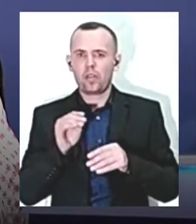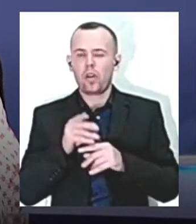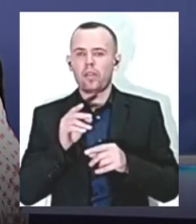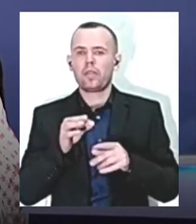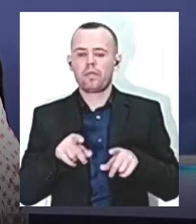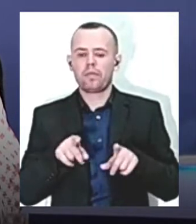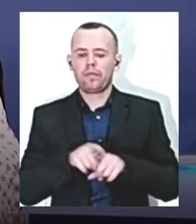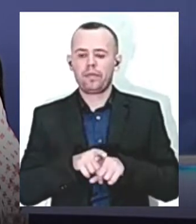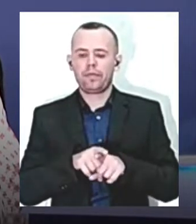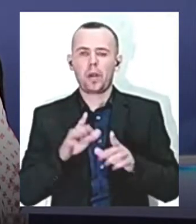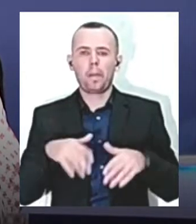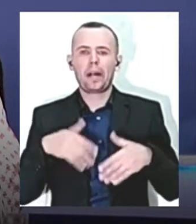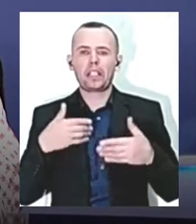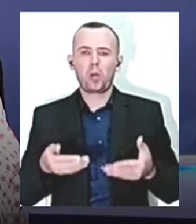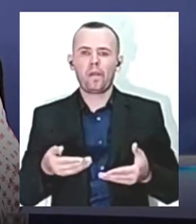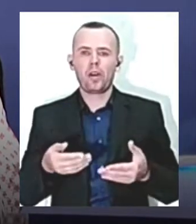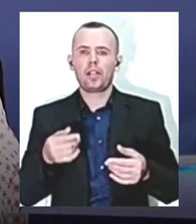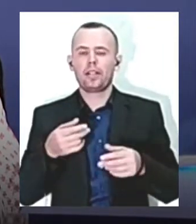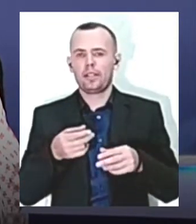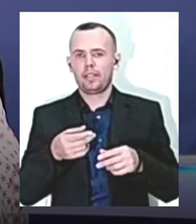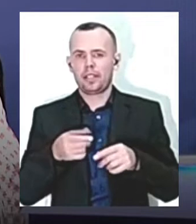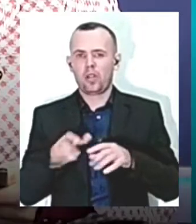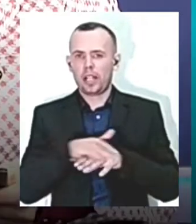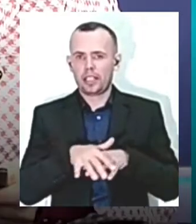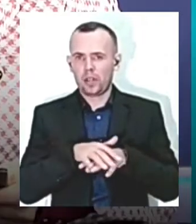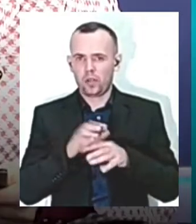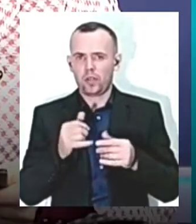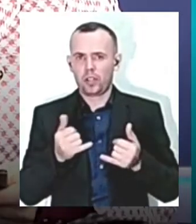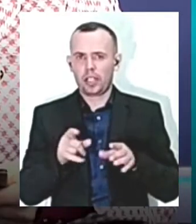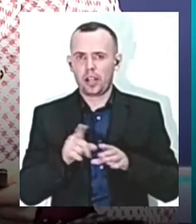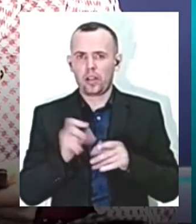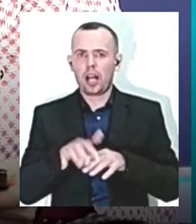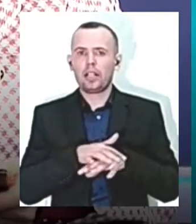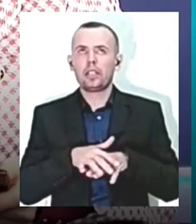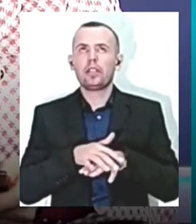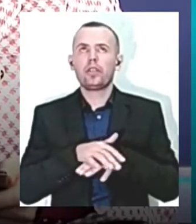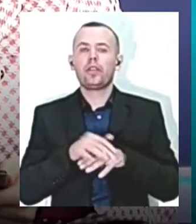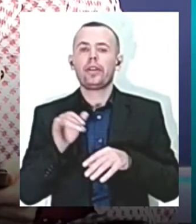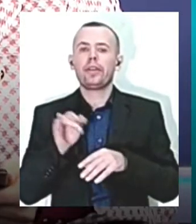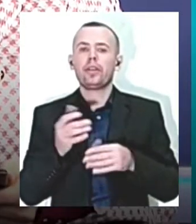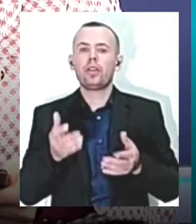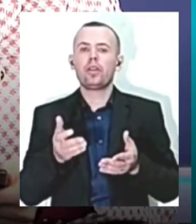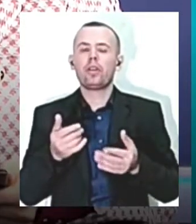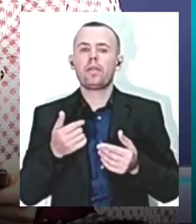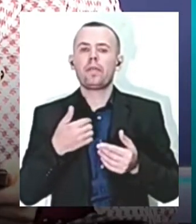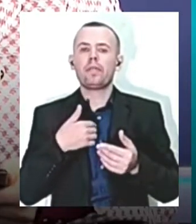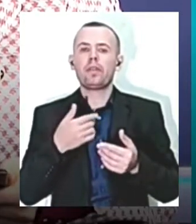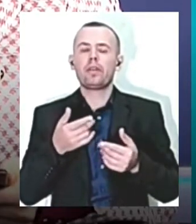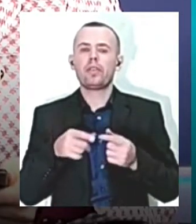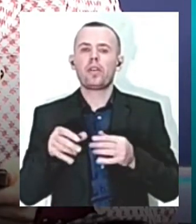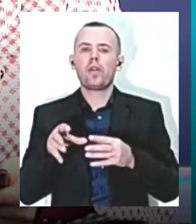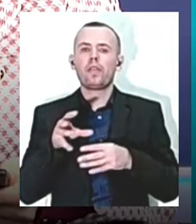презентувати все населення. Ну, в даному випадку повнолітні населення. І, відповідно, ми опитуємо людей всіх вікових груп